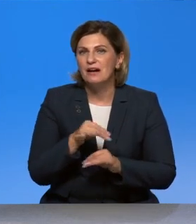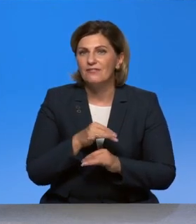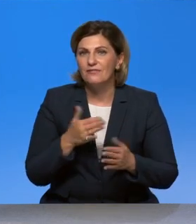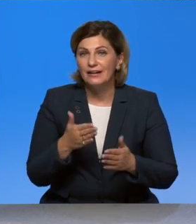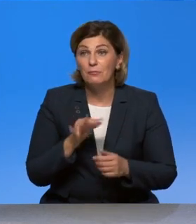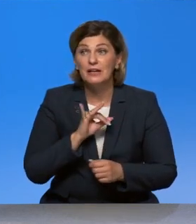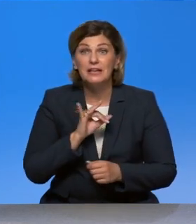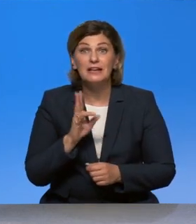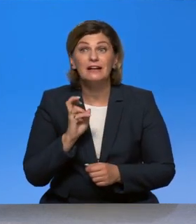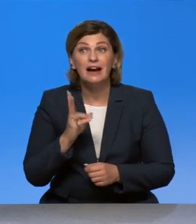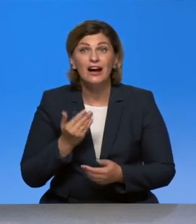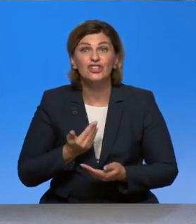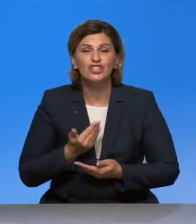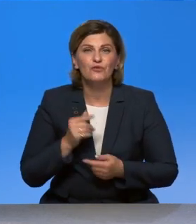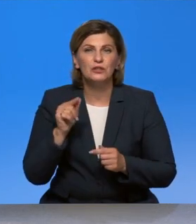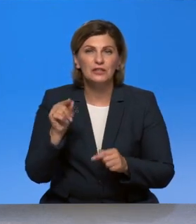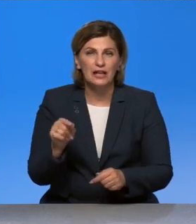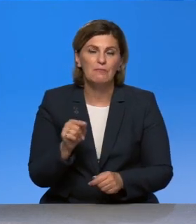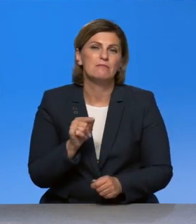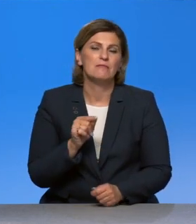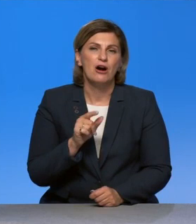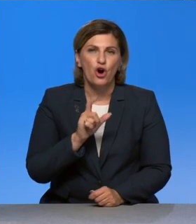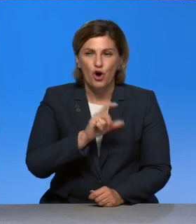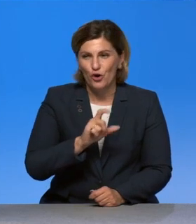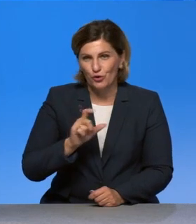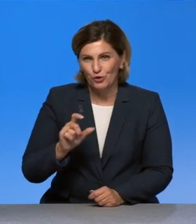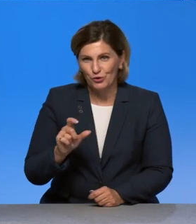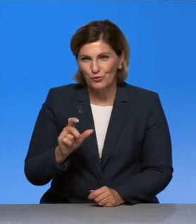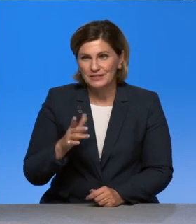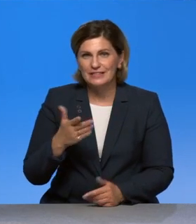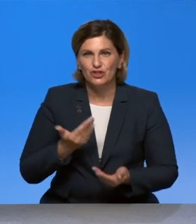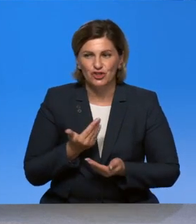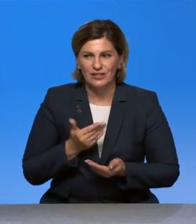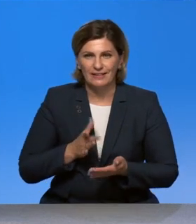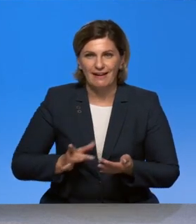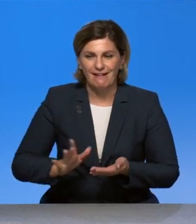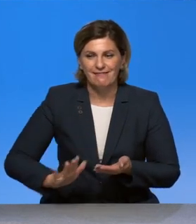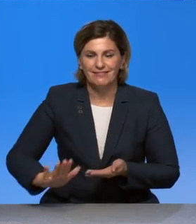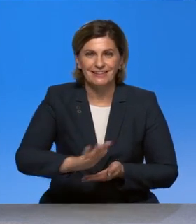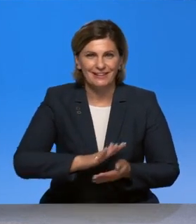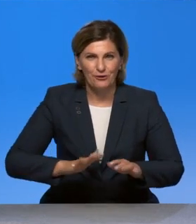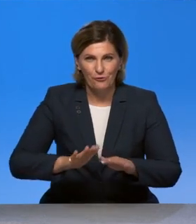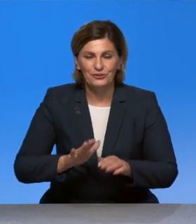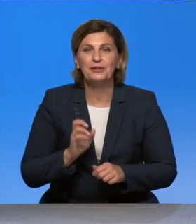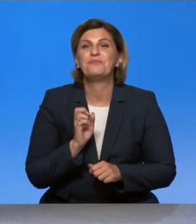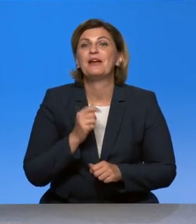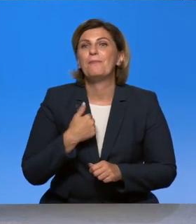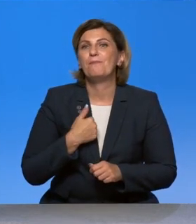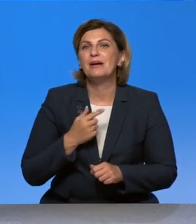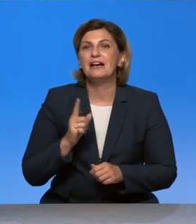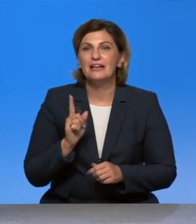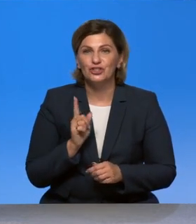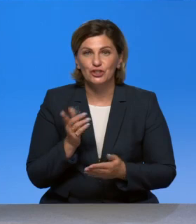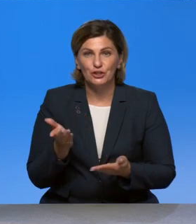живут папуасы, коренные жители этого региона. И, как сказала моя коллега, мы ждем